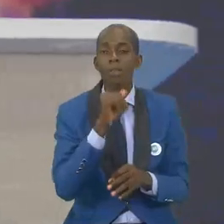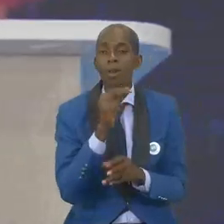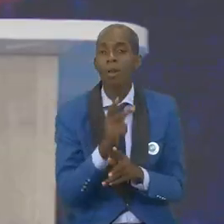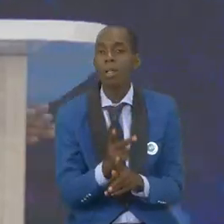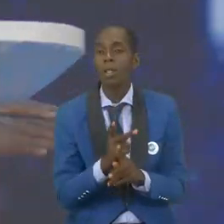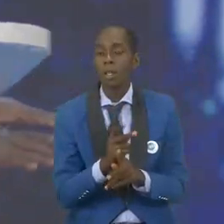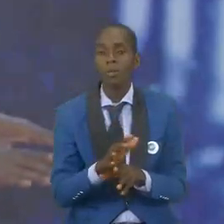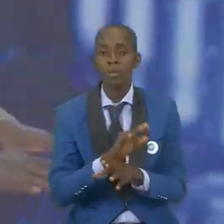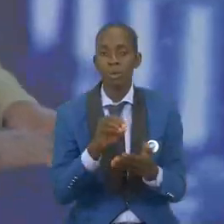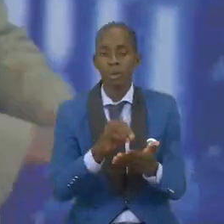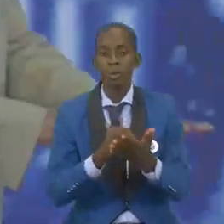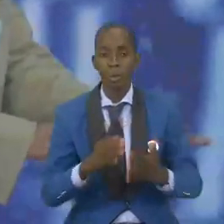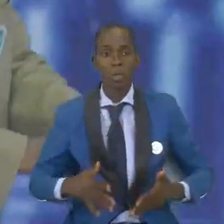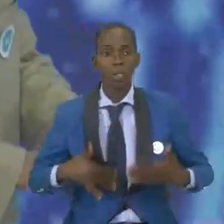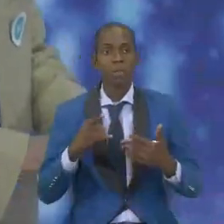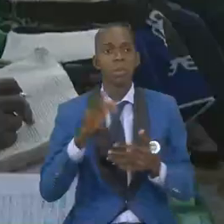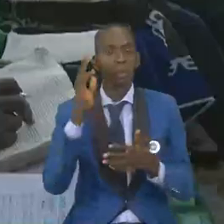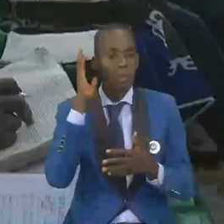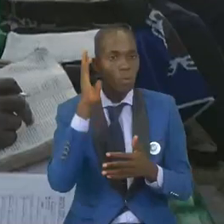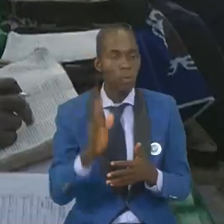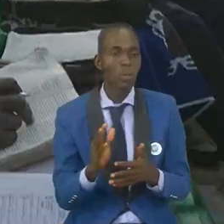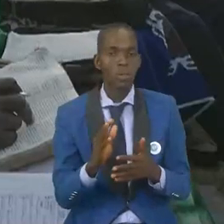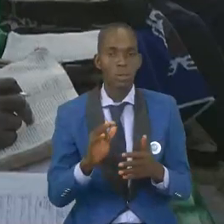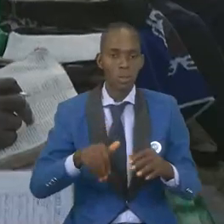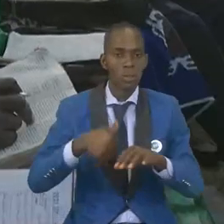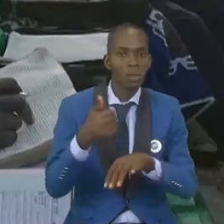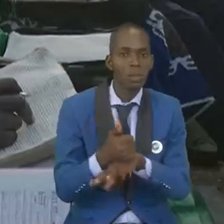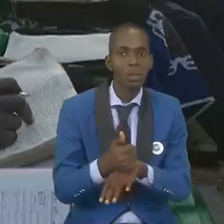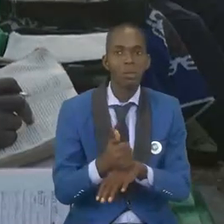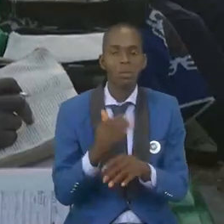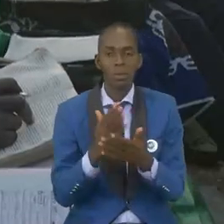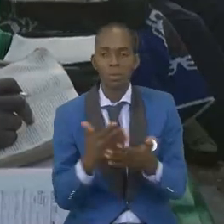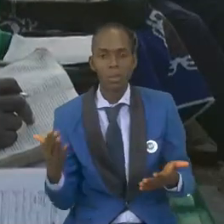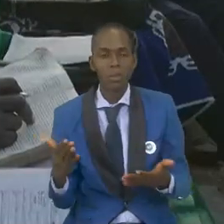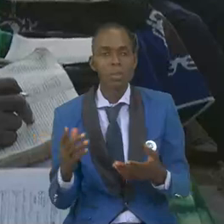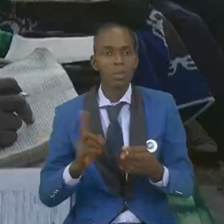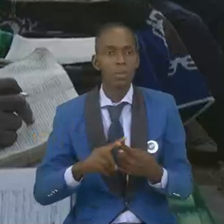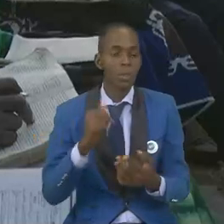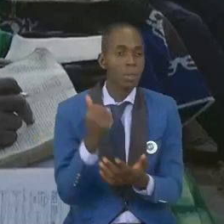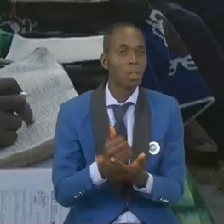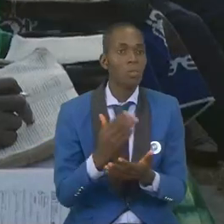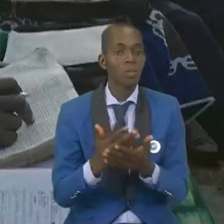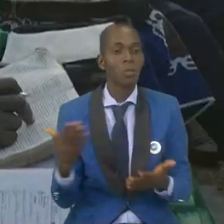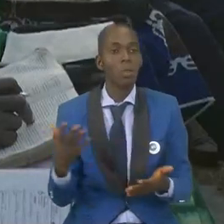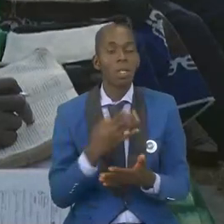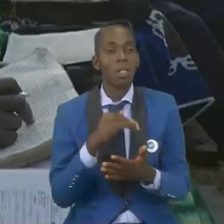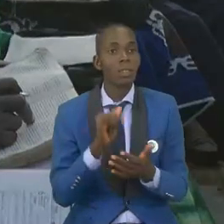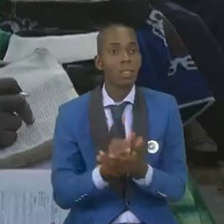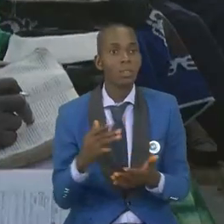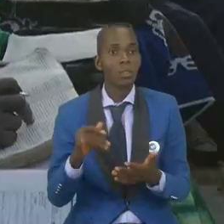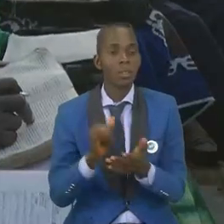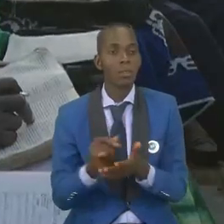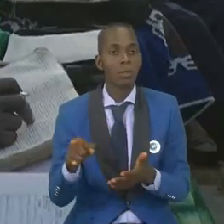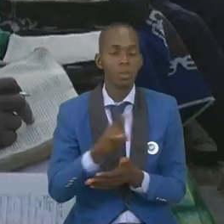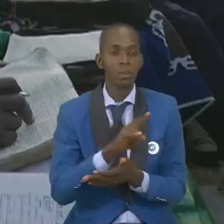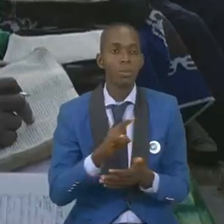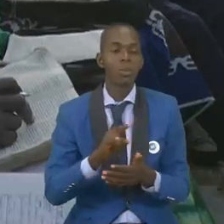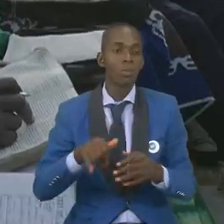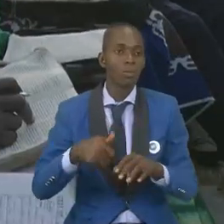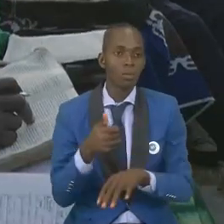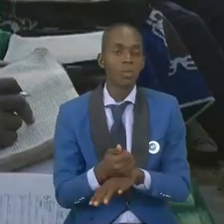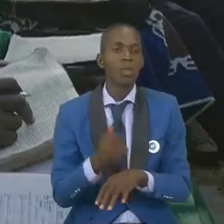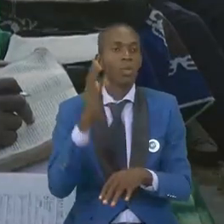que lui-même a tissée. Si tu ne fais pas attention dans ta vie, tu seras pris au piège. Et tu